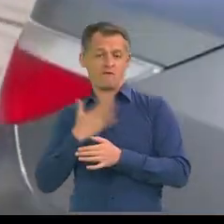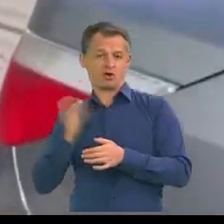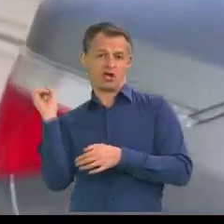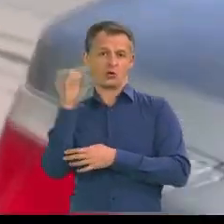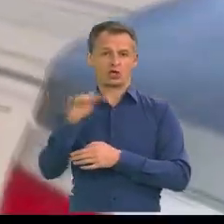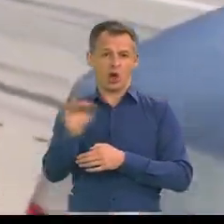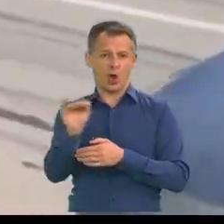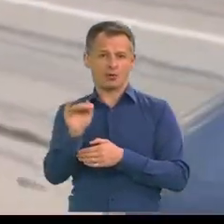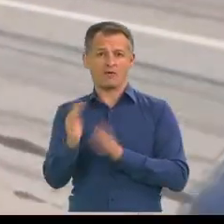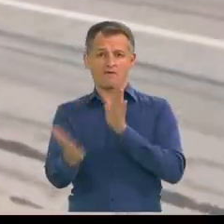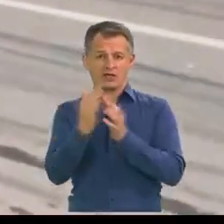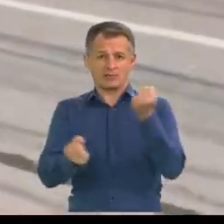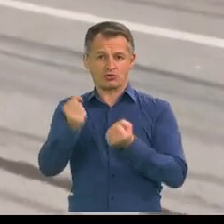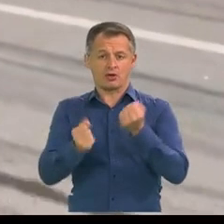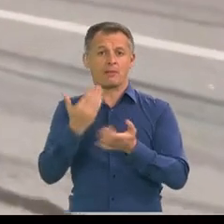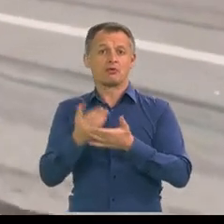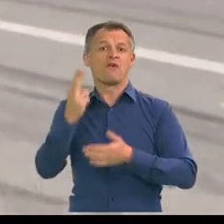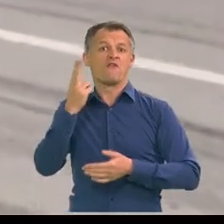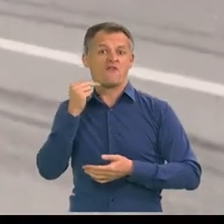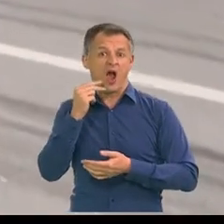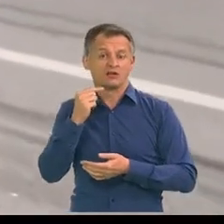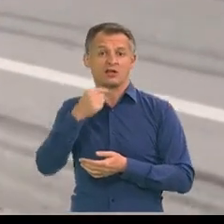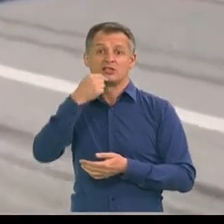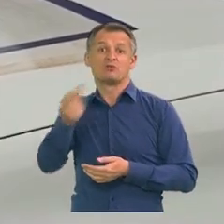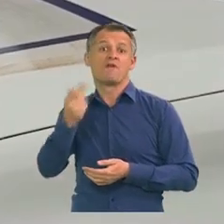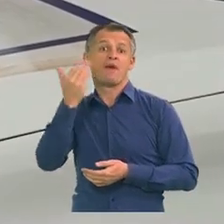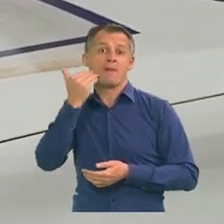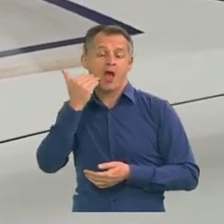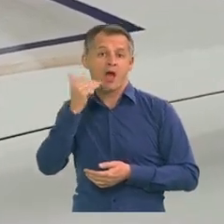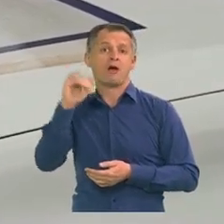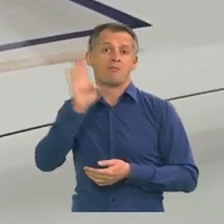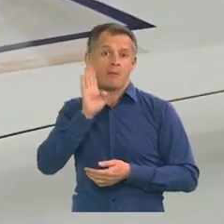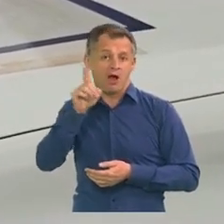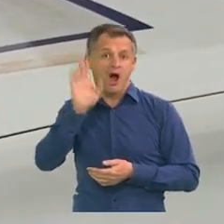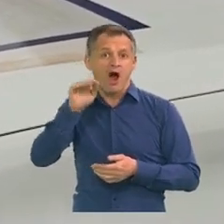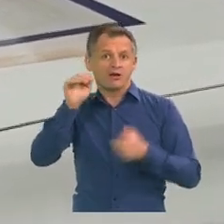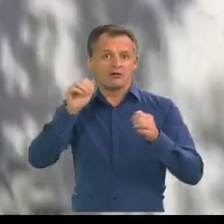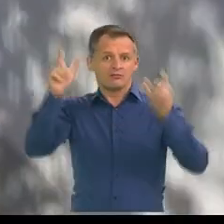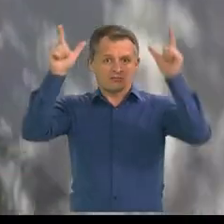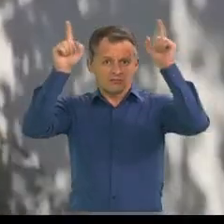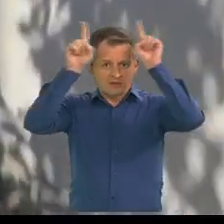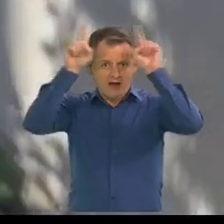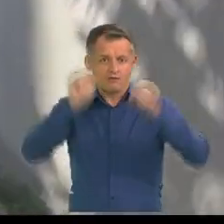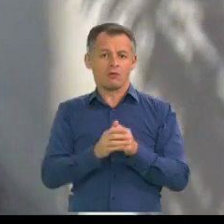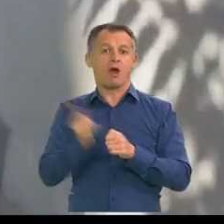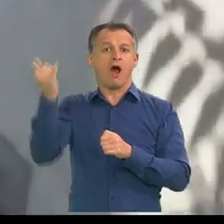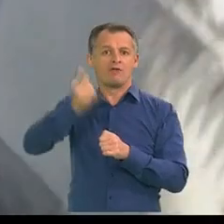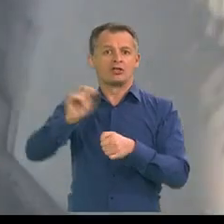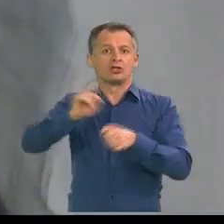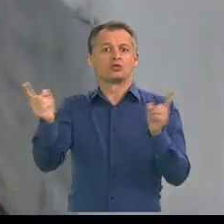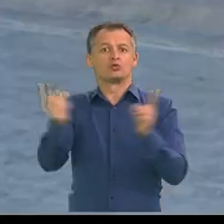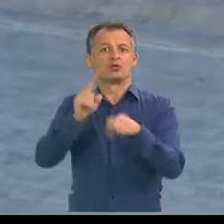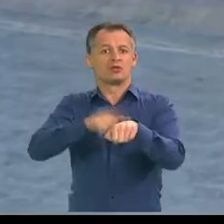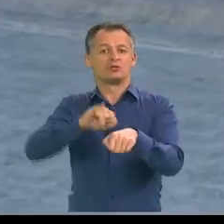pentru că, potrivit ei, fetița ar fi fost posedată. În scurt timp, la fața locului au ajuns polițiștii și inspectorii de la Direcția pentru Protecția